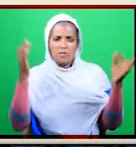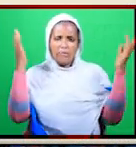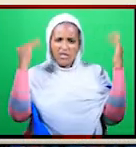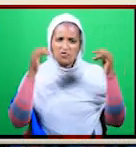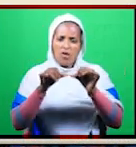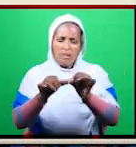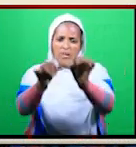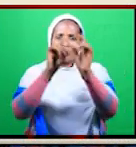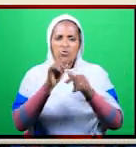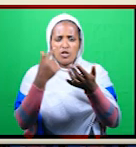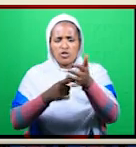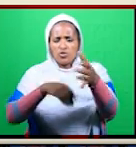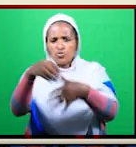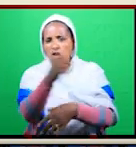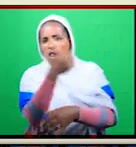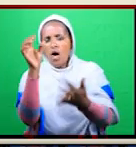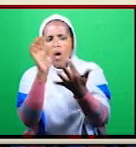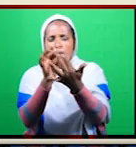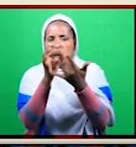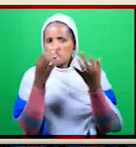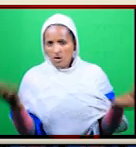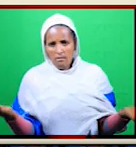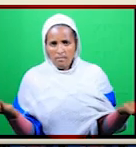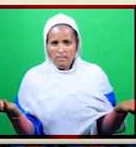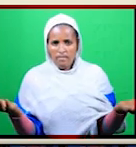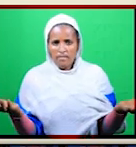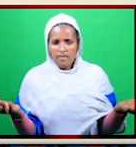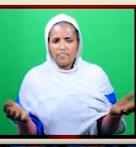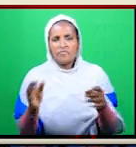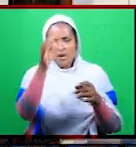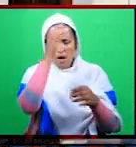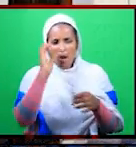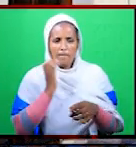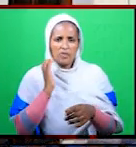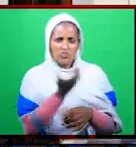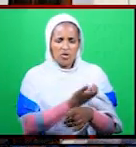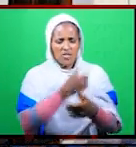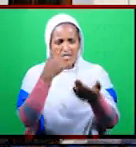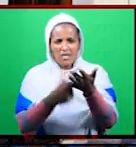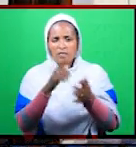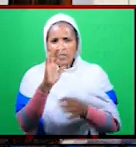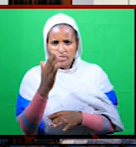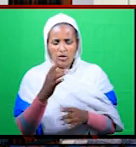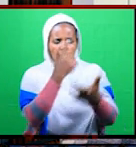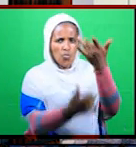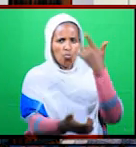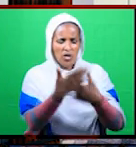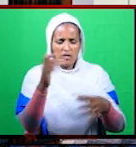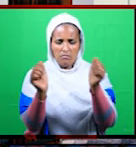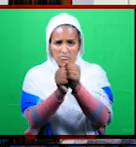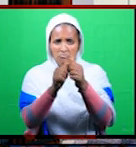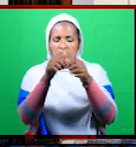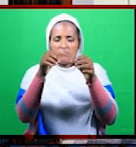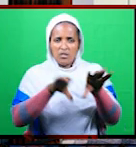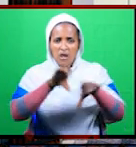በእምነት በተስፋ መቀጠል ነው። ከዚህ ውጭ ሌላ አማራጭ ሰውን የሚጠቅም አማራጭ የለም። አባቶቻችን ይህንን የመሰለው